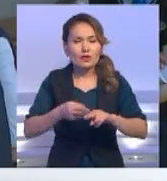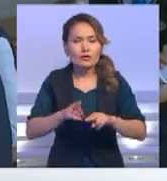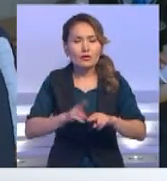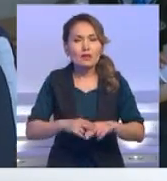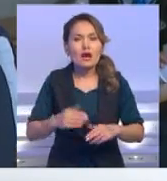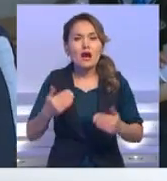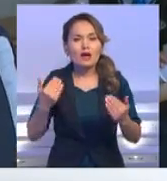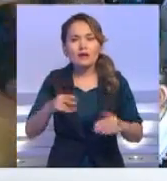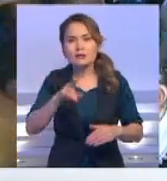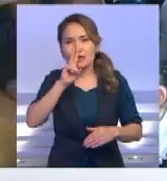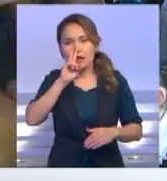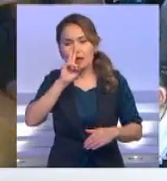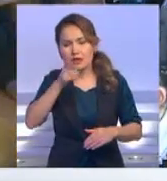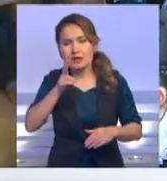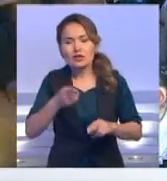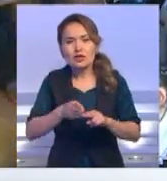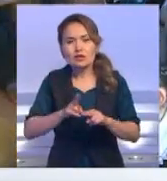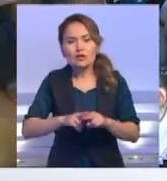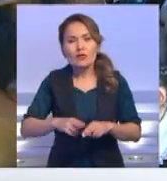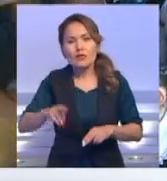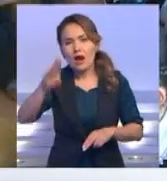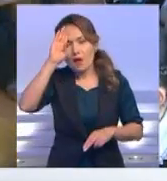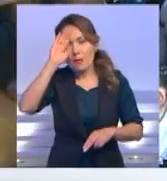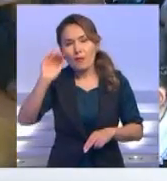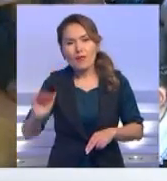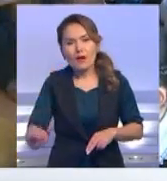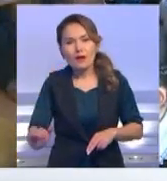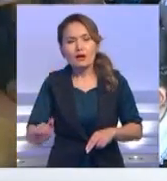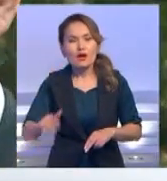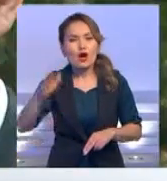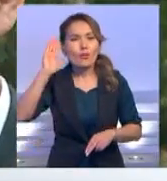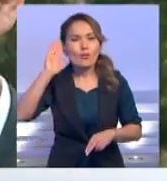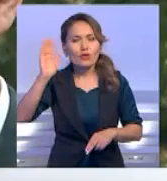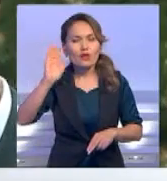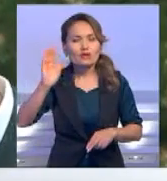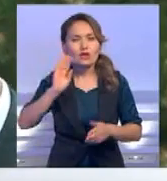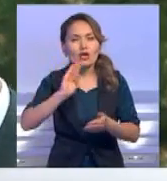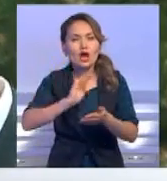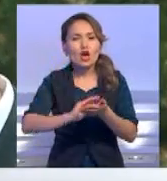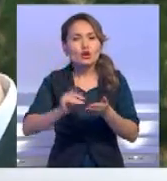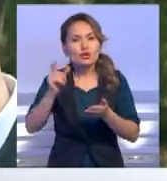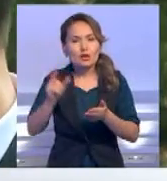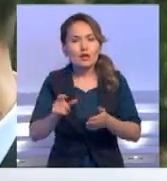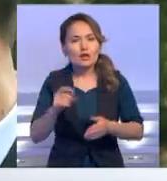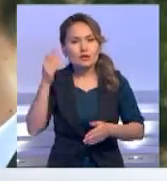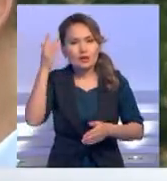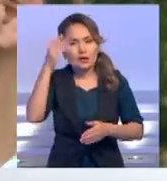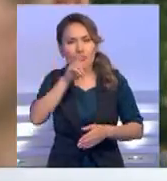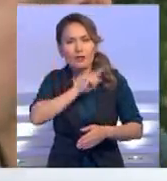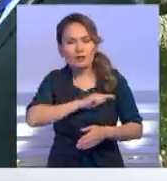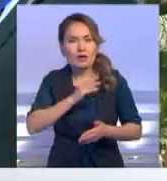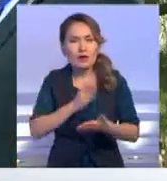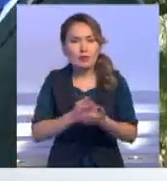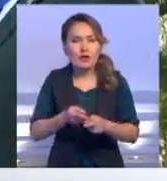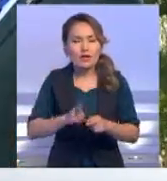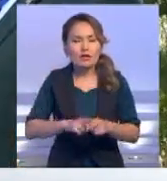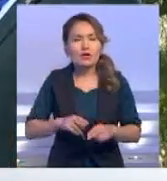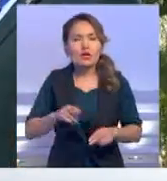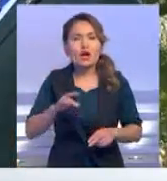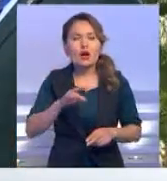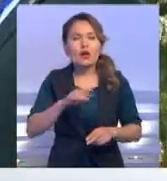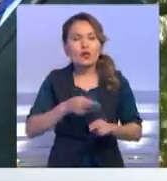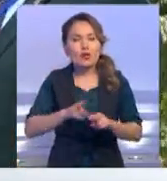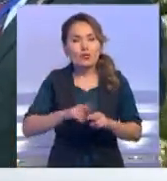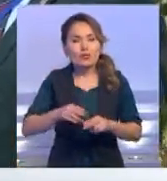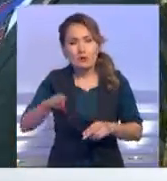есейген. Оқуда озат бала болашақта құтқарушы емес, журналист болуды армандайды. Ал Нұрман Әлібаев жаздың күні Келес өзенінің жағасына тұратын ағасының